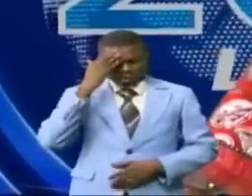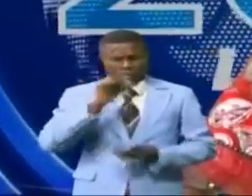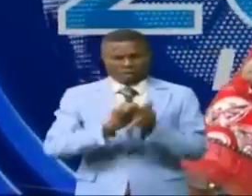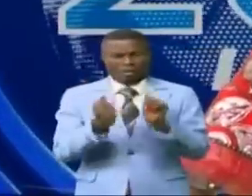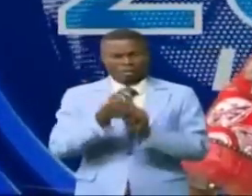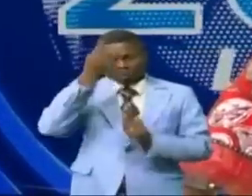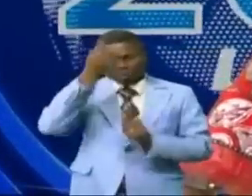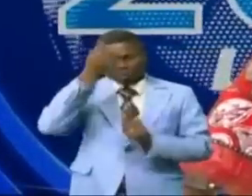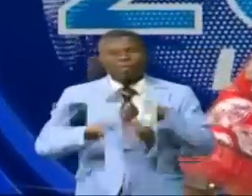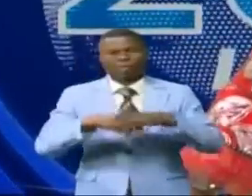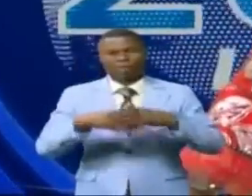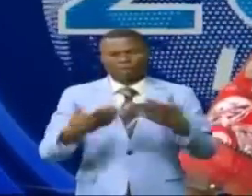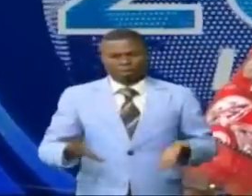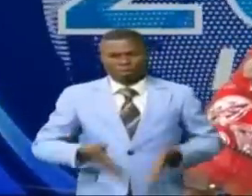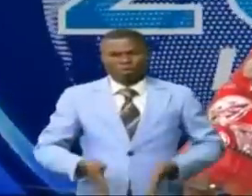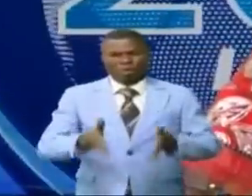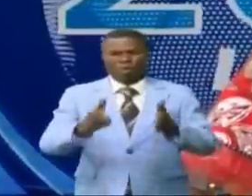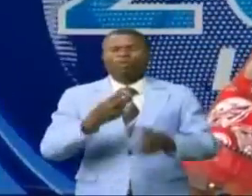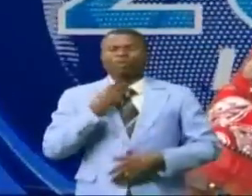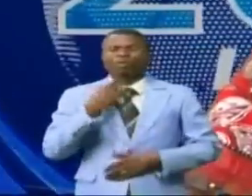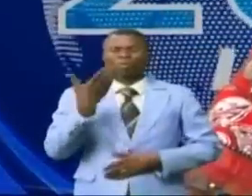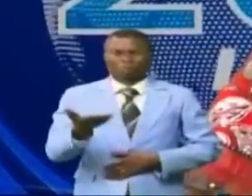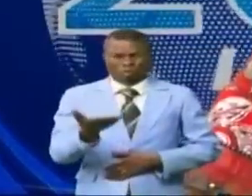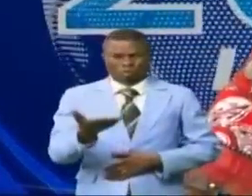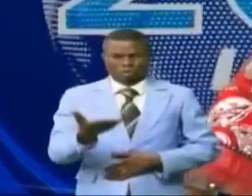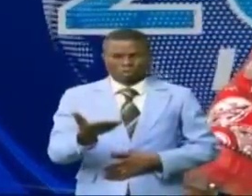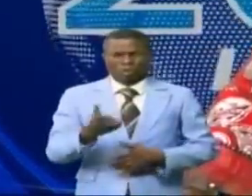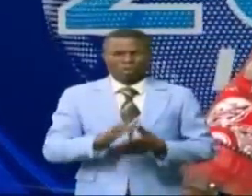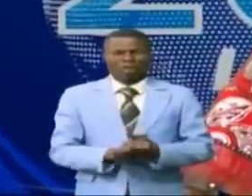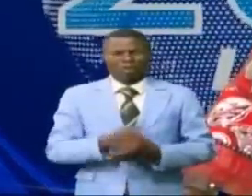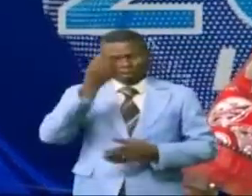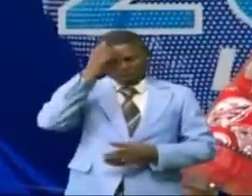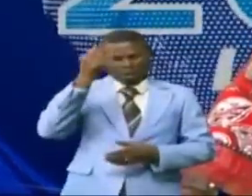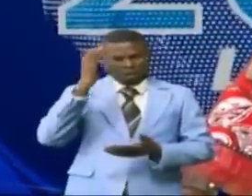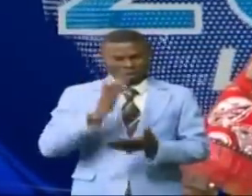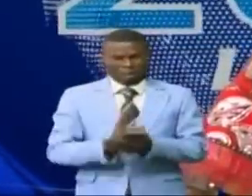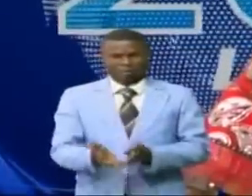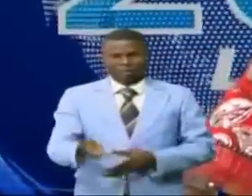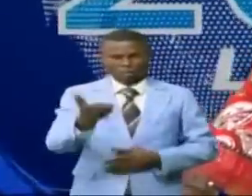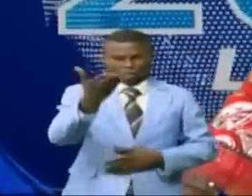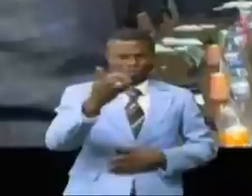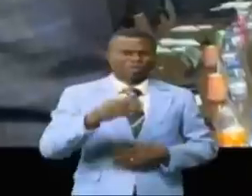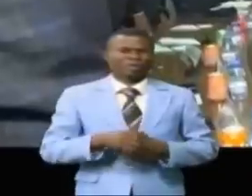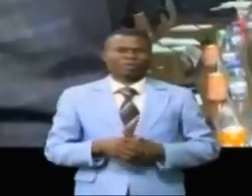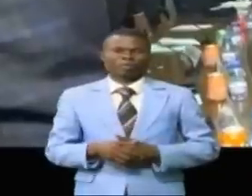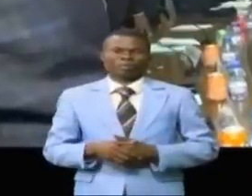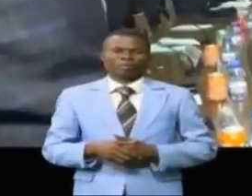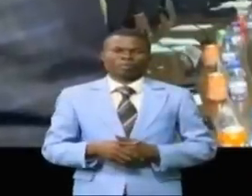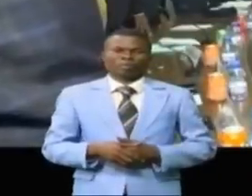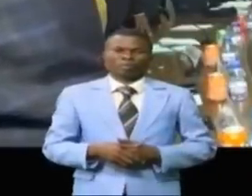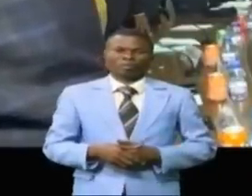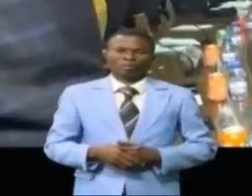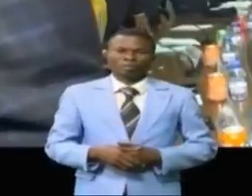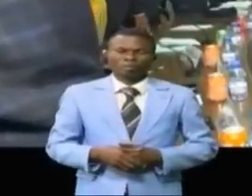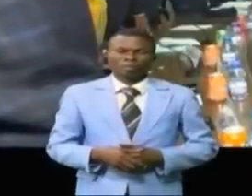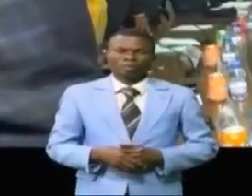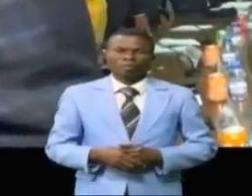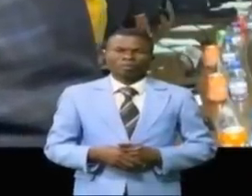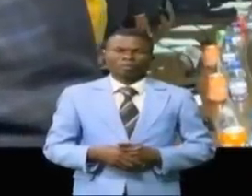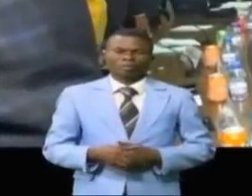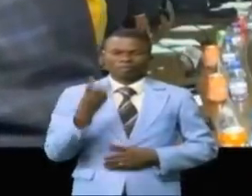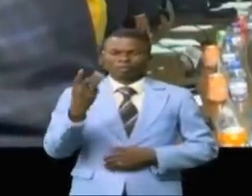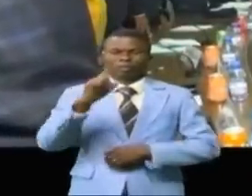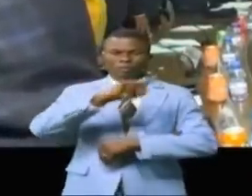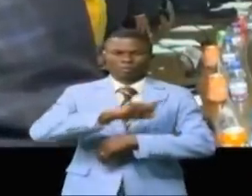décongestionnement de la voie avec la levée de la grève. José Baïtambo. Trêve de bureau après 3 jours